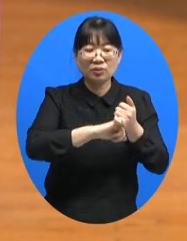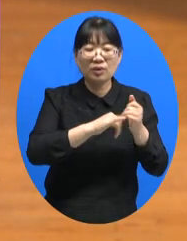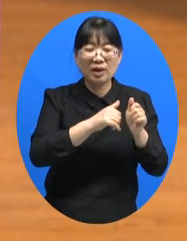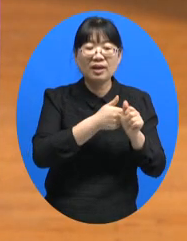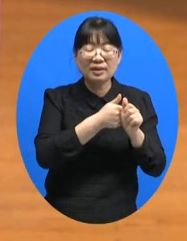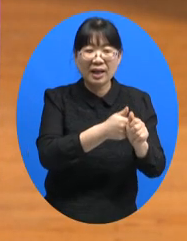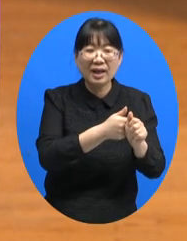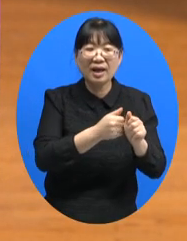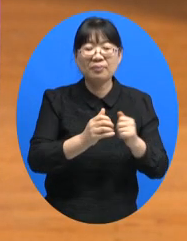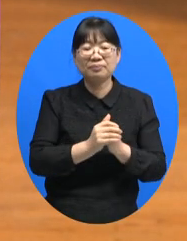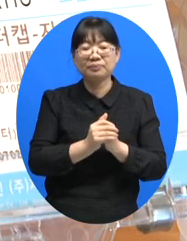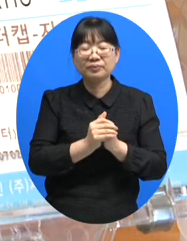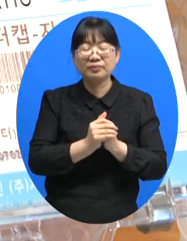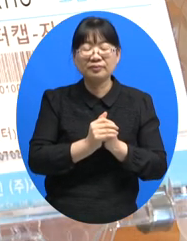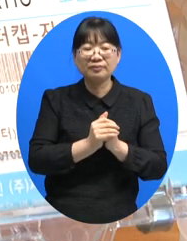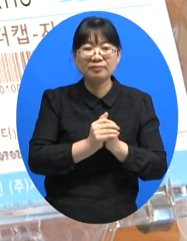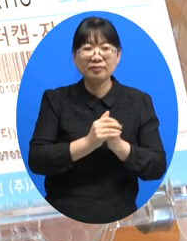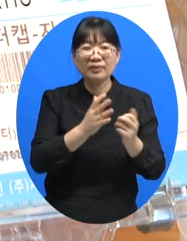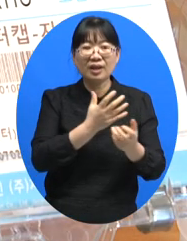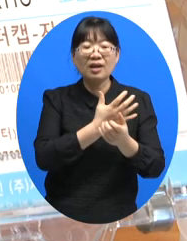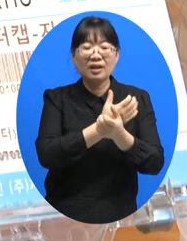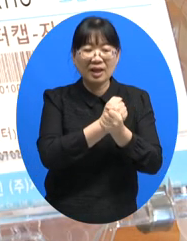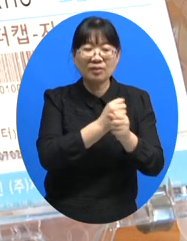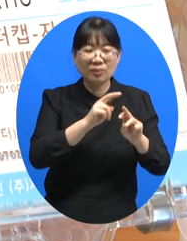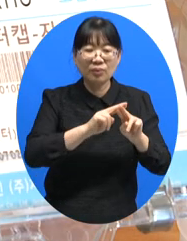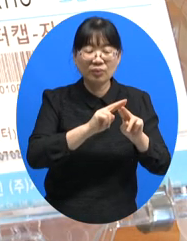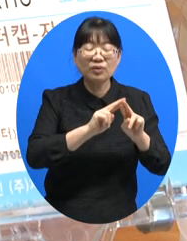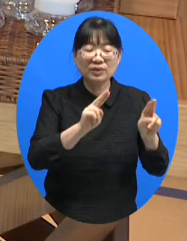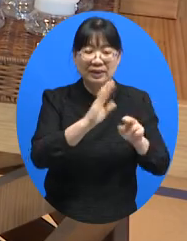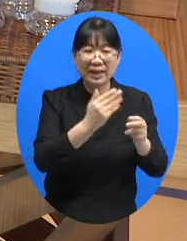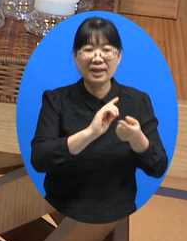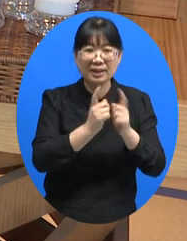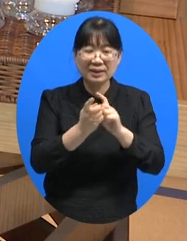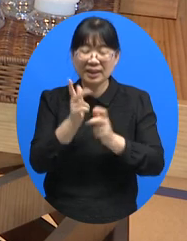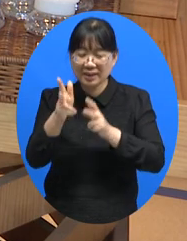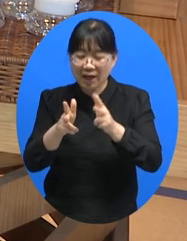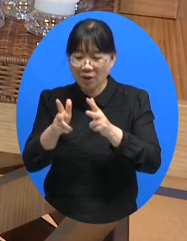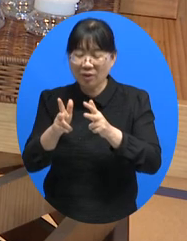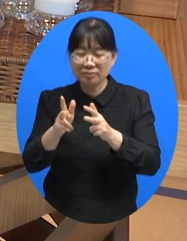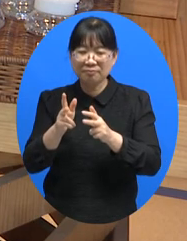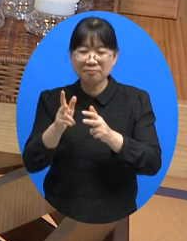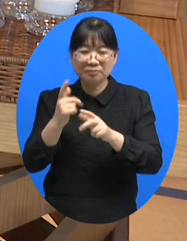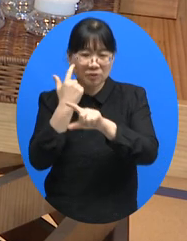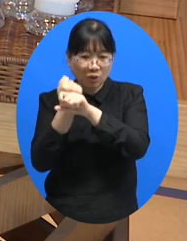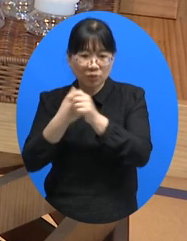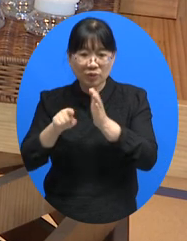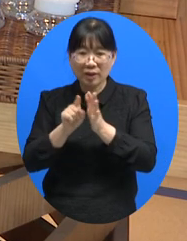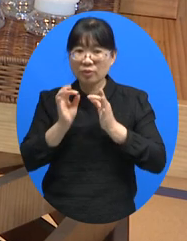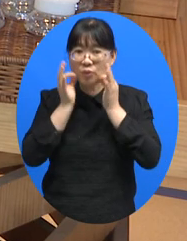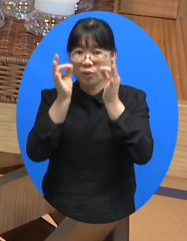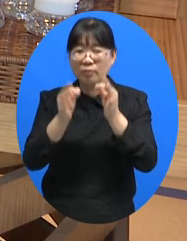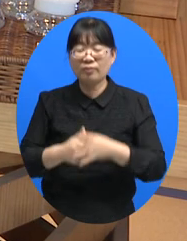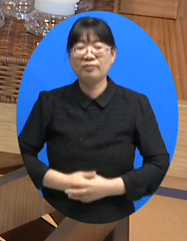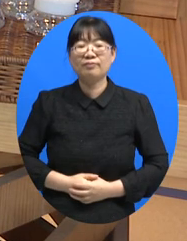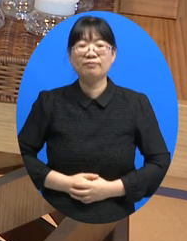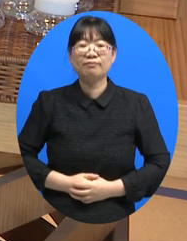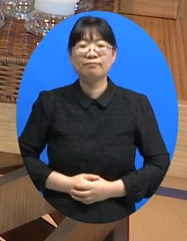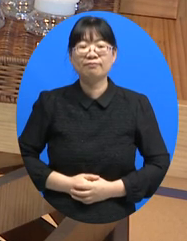물류비 지원이 중단되는 만큼 대체 사업 발굴도 추진할 계획입니다. 경기 주TV 최창순입니다.